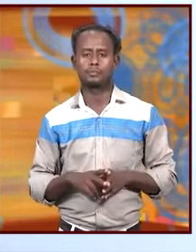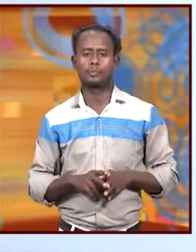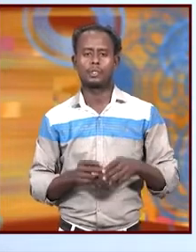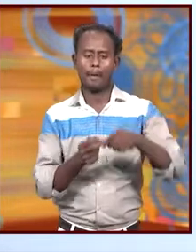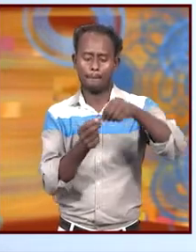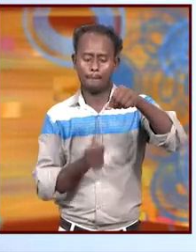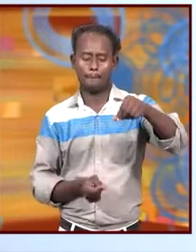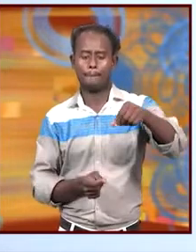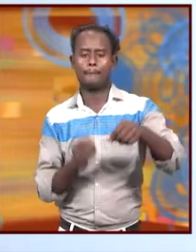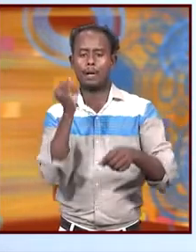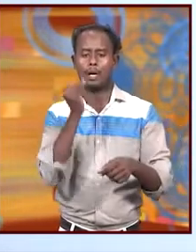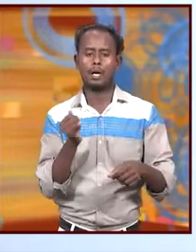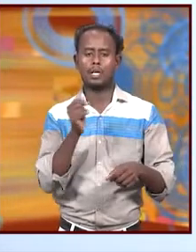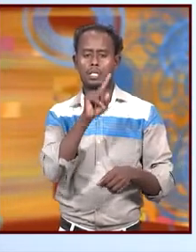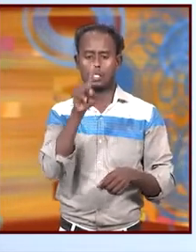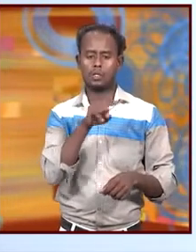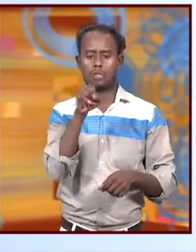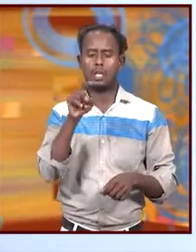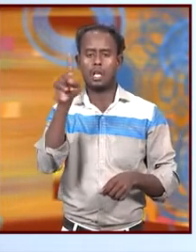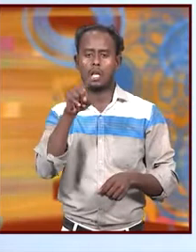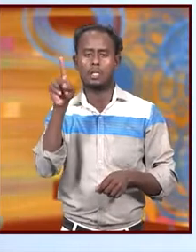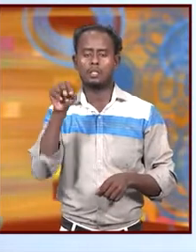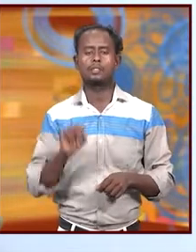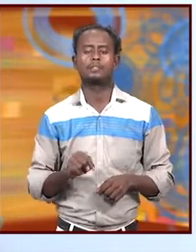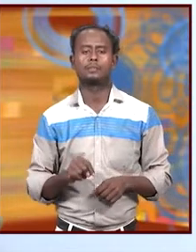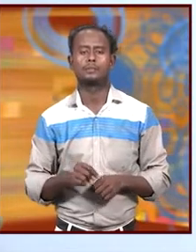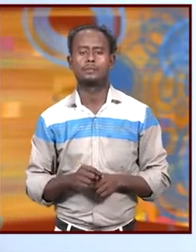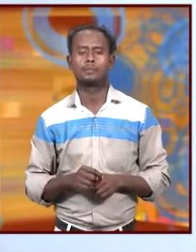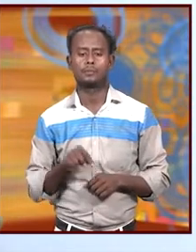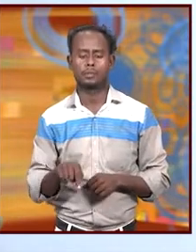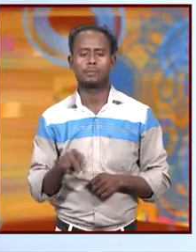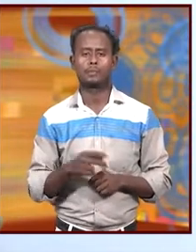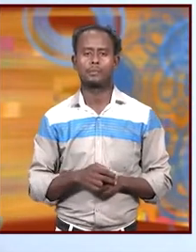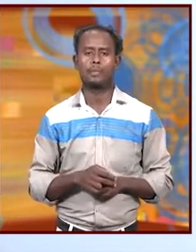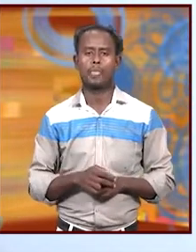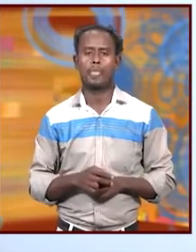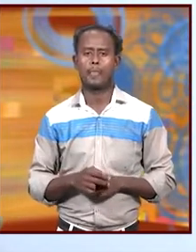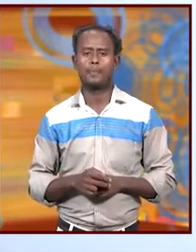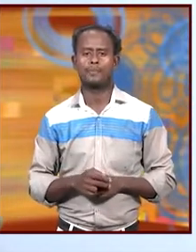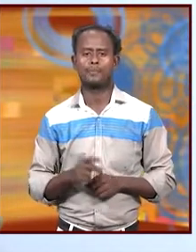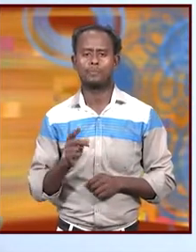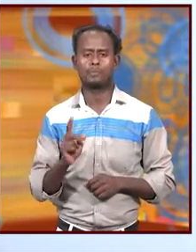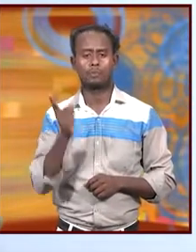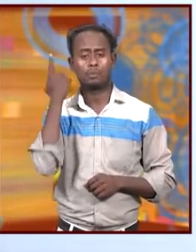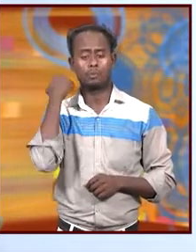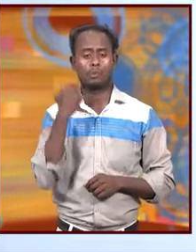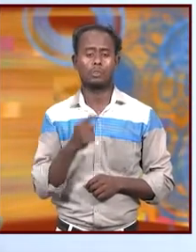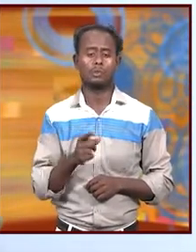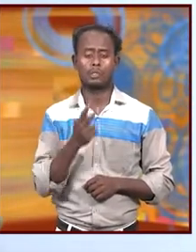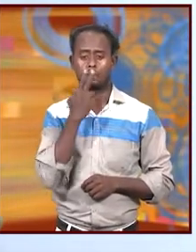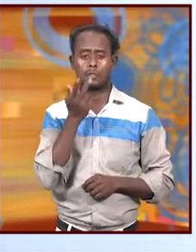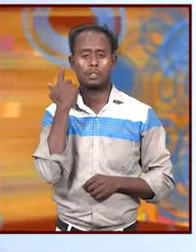பரப்பளவை நாம் 6 சதுர அலகுகள் என எடுத்துக்கொள்ளலாம். இப்பொழுது நாம் சென்ற வகுப்பில் கற்றிருந்தோம்